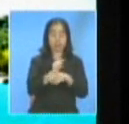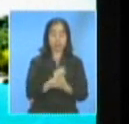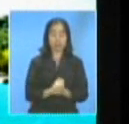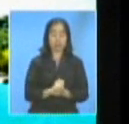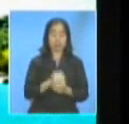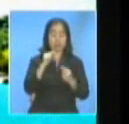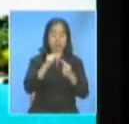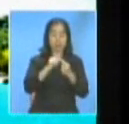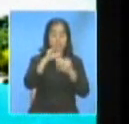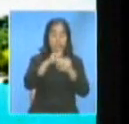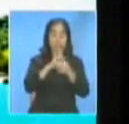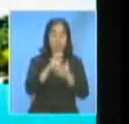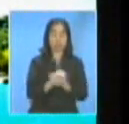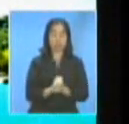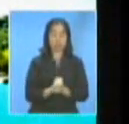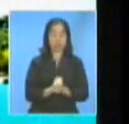ดู